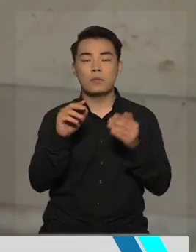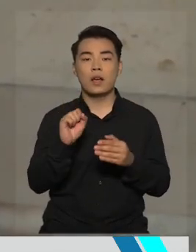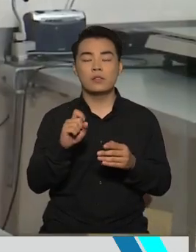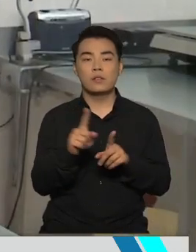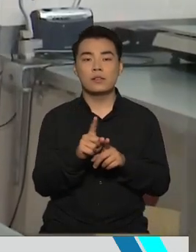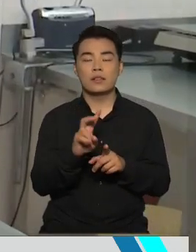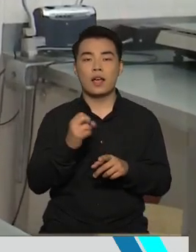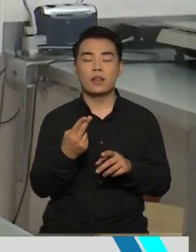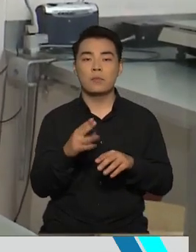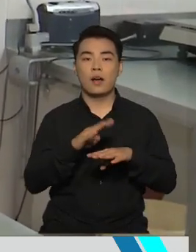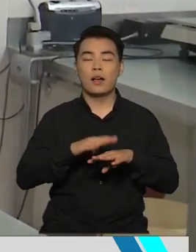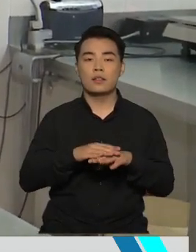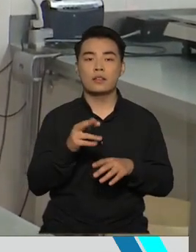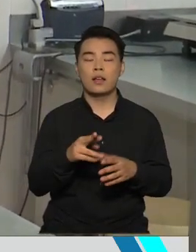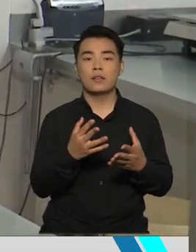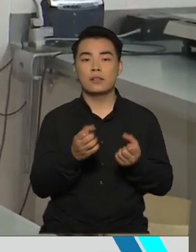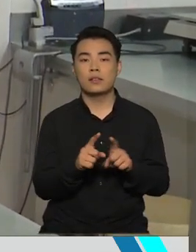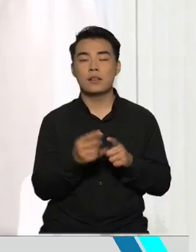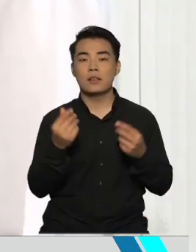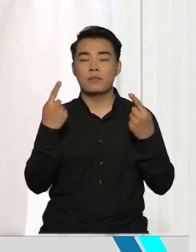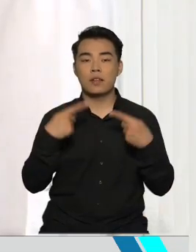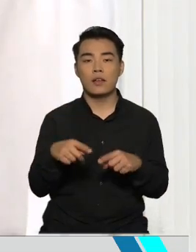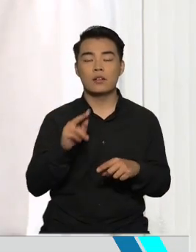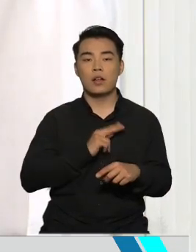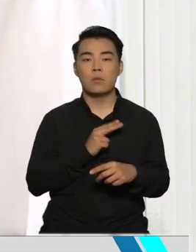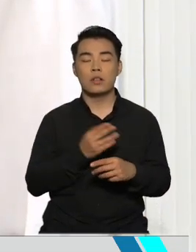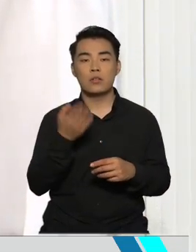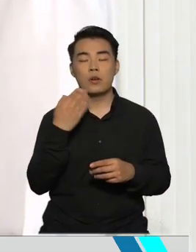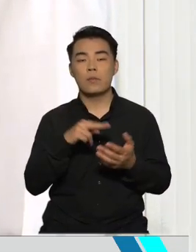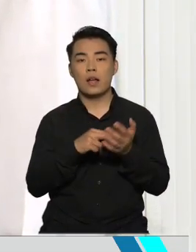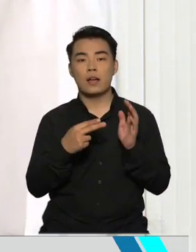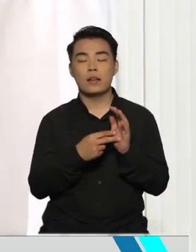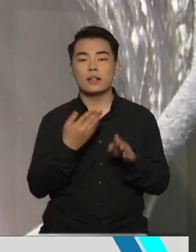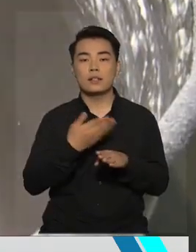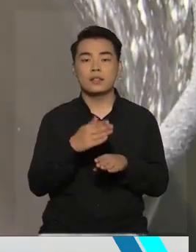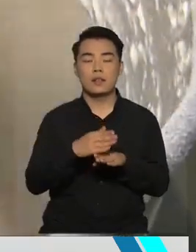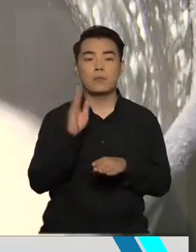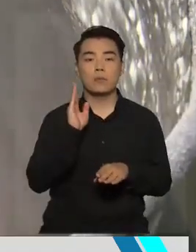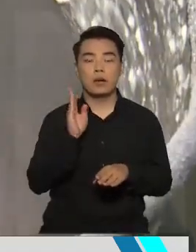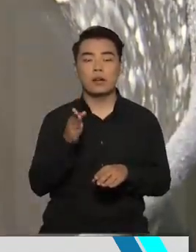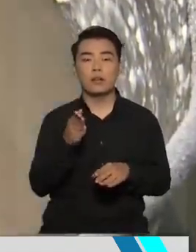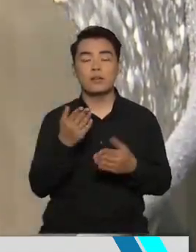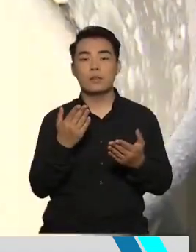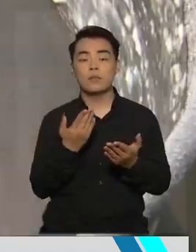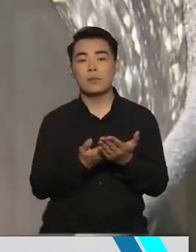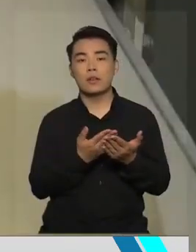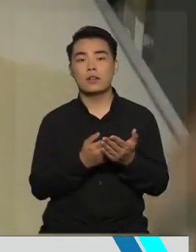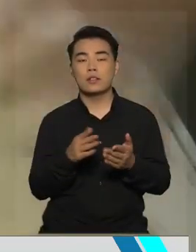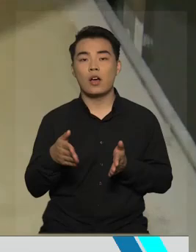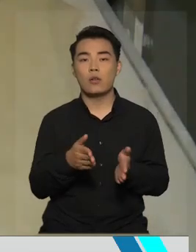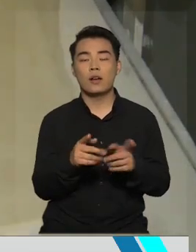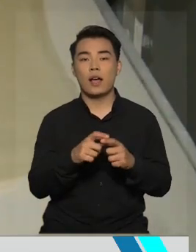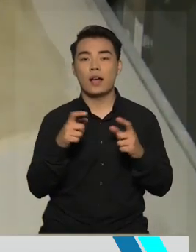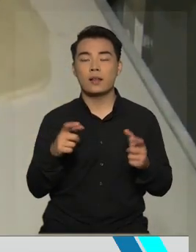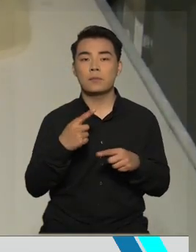базовой ставки Нацбанка, для сдерживания инфляции в стране работают льготные программы кредитования. К примеру, дорожная карта бизнеса,